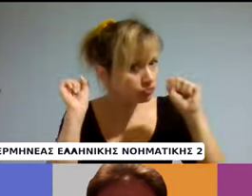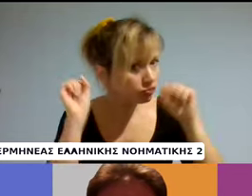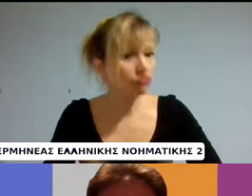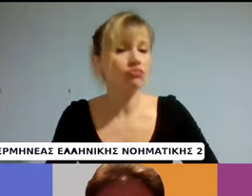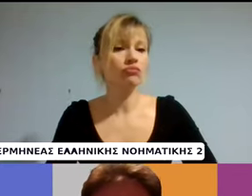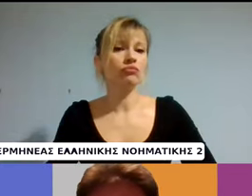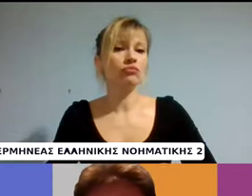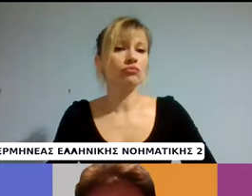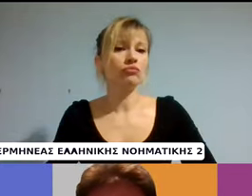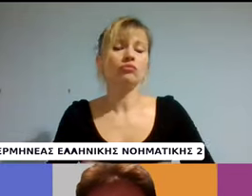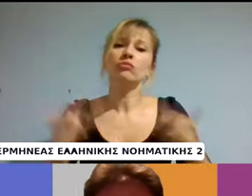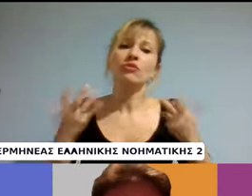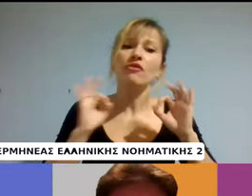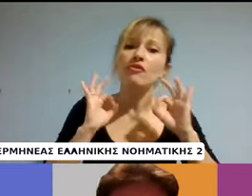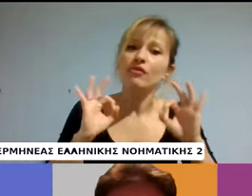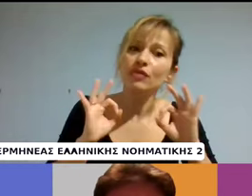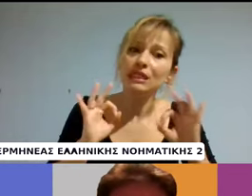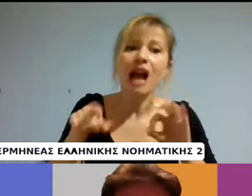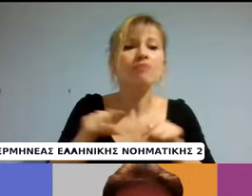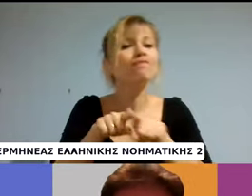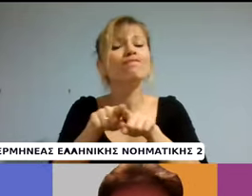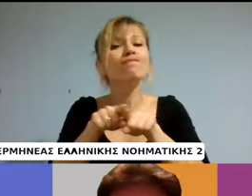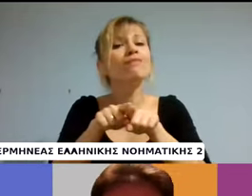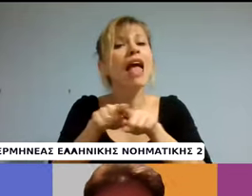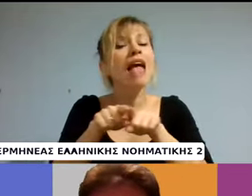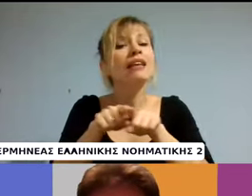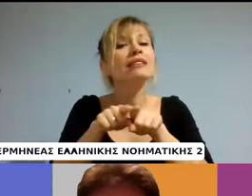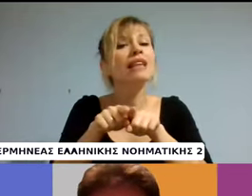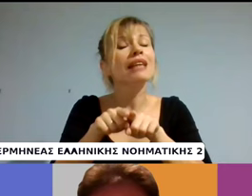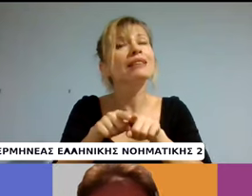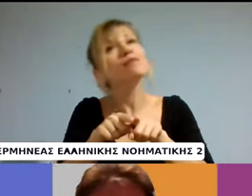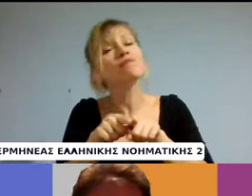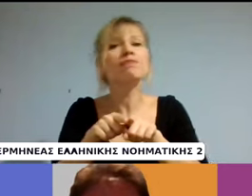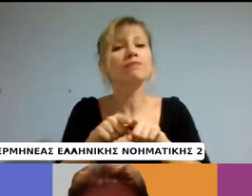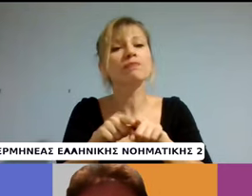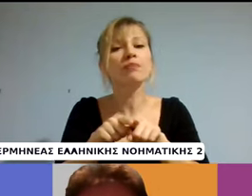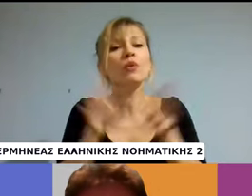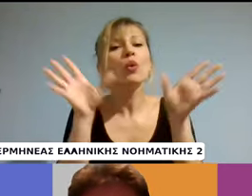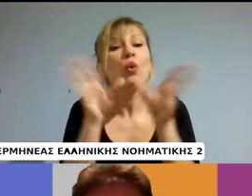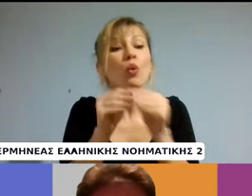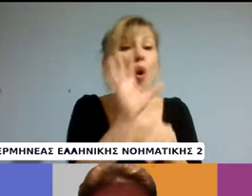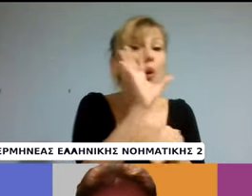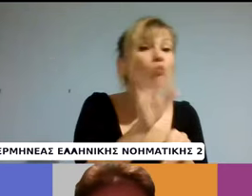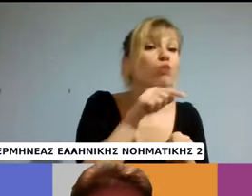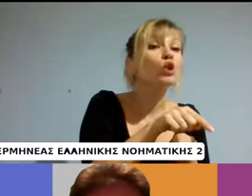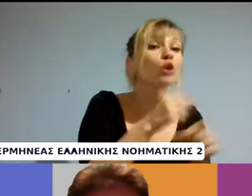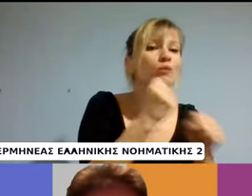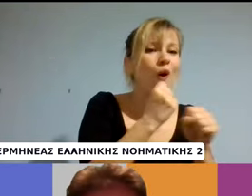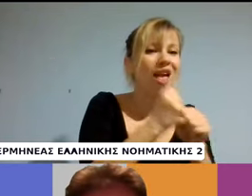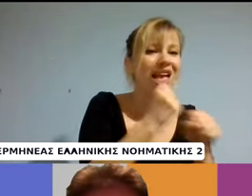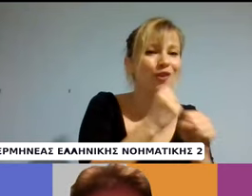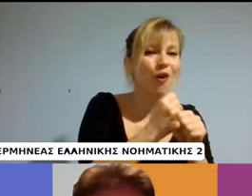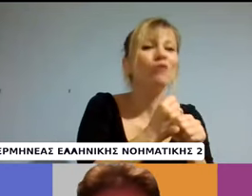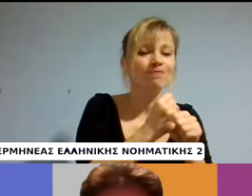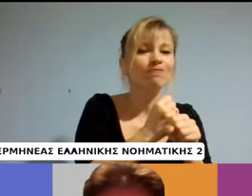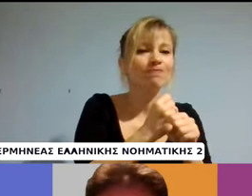χαρακτήρας συνοδεύει ή σχετίζεται ή εξαρτάται κατά κάποιο τρόπο με το πρωτότυπο έργο της